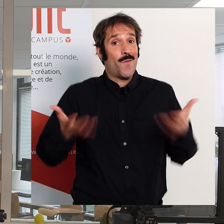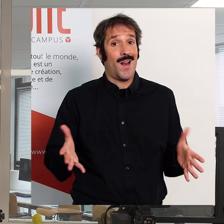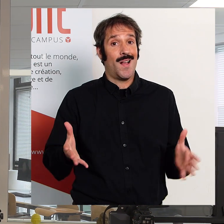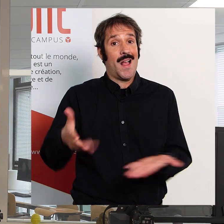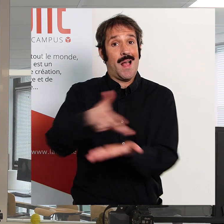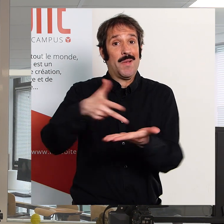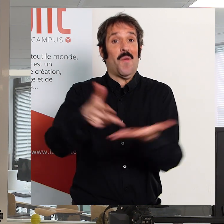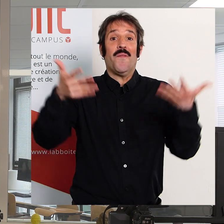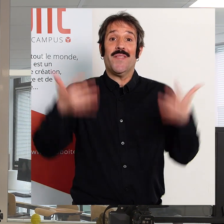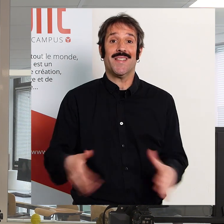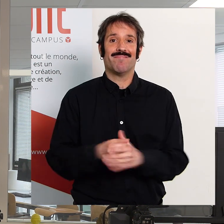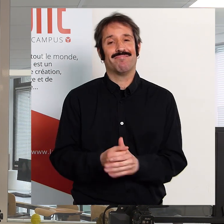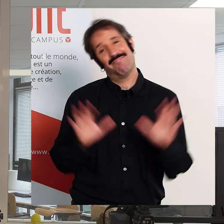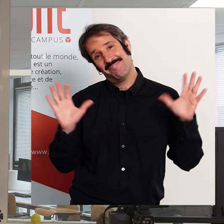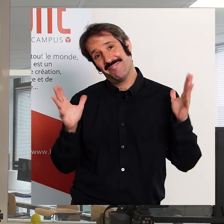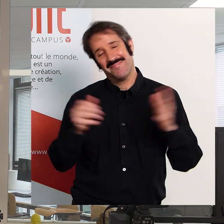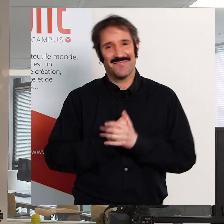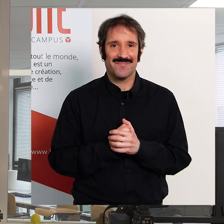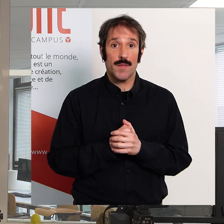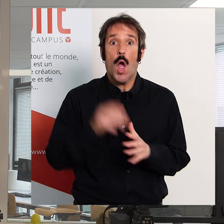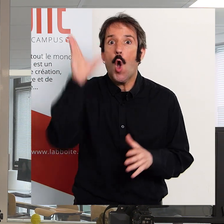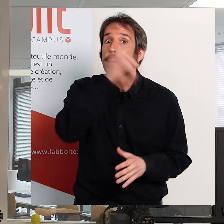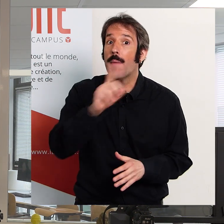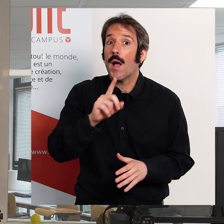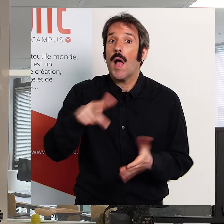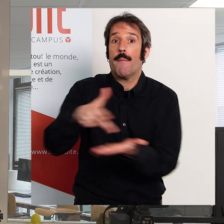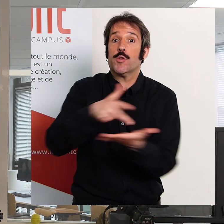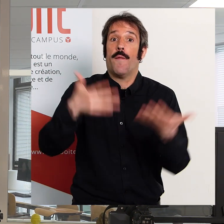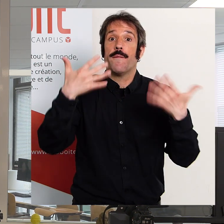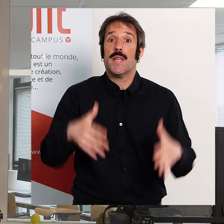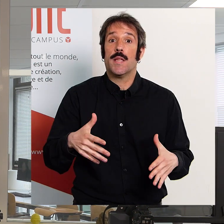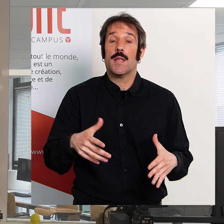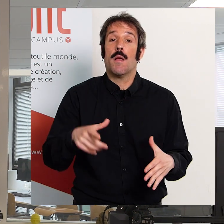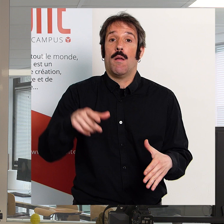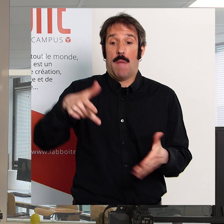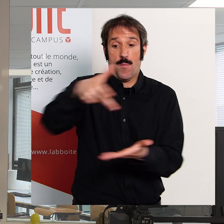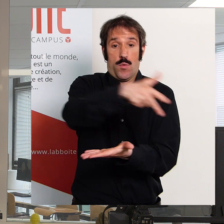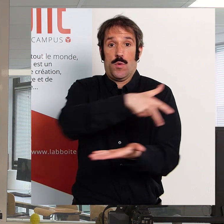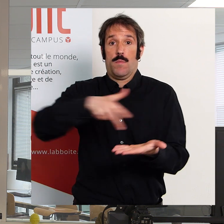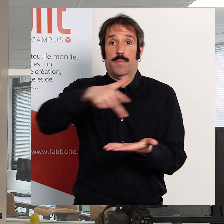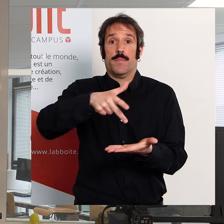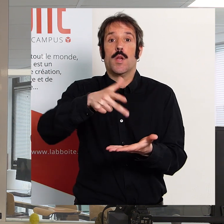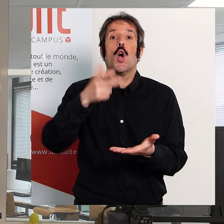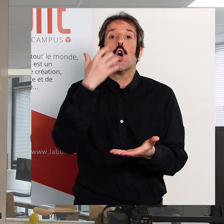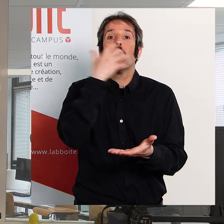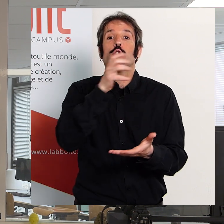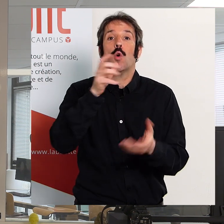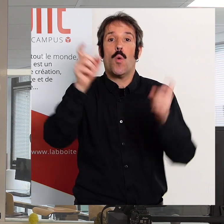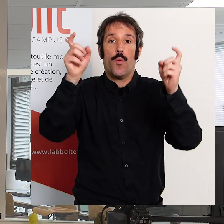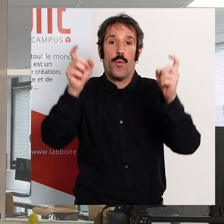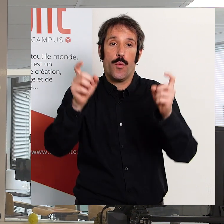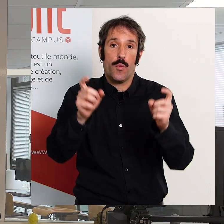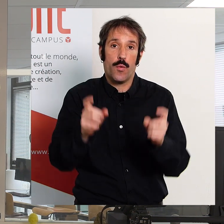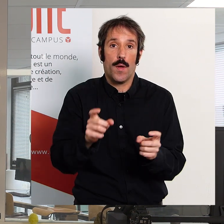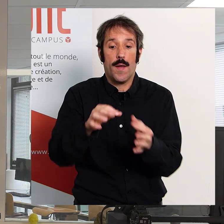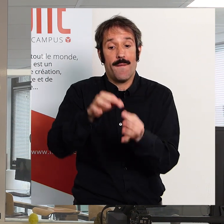Et voilà, votre impression est maintenant terminée, félicitations. N'oubliez pas qu'en fin d'impression, les imprimantes remettent la buse à température ambiante. Donc